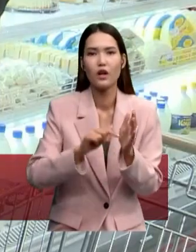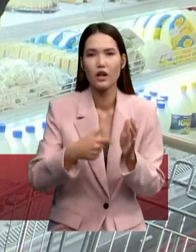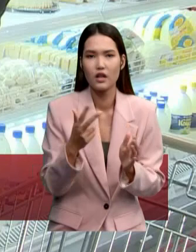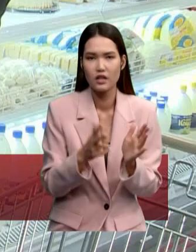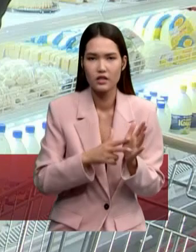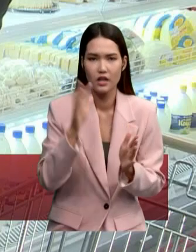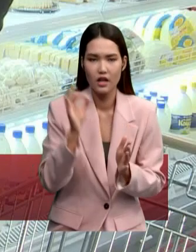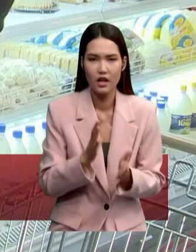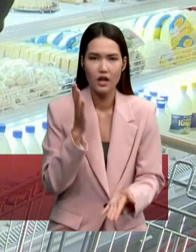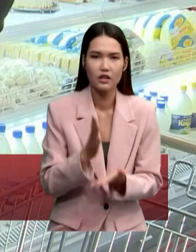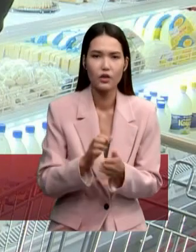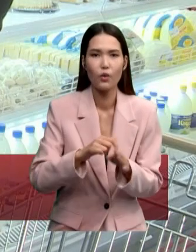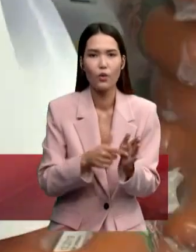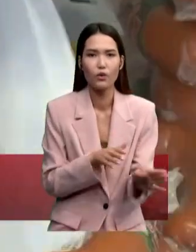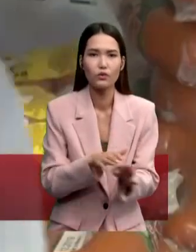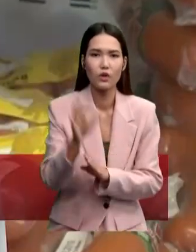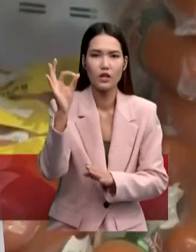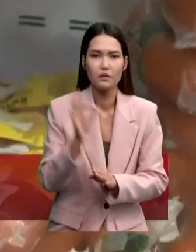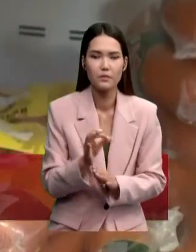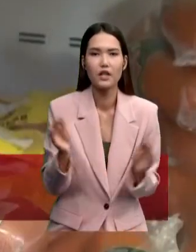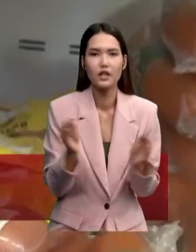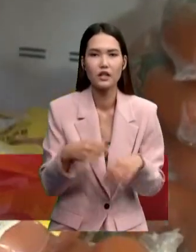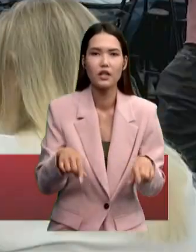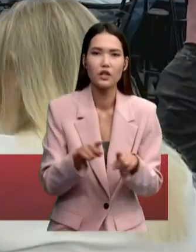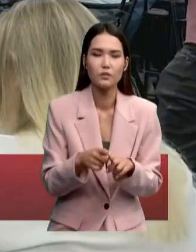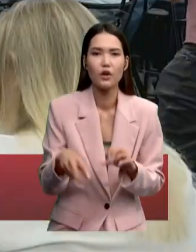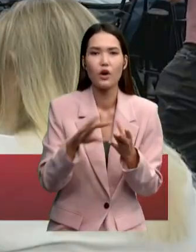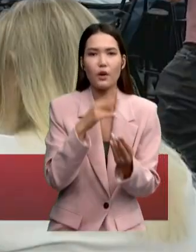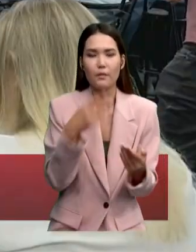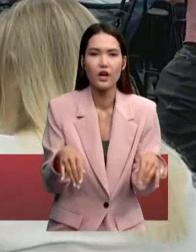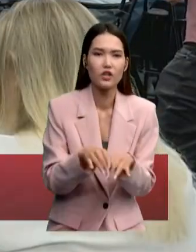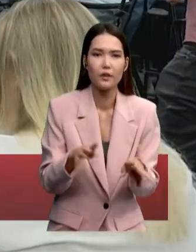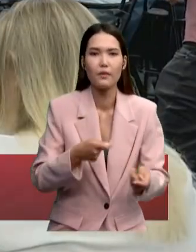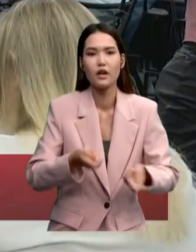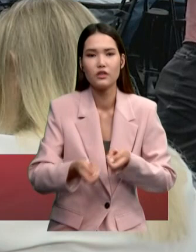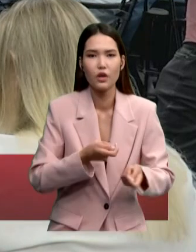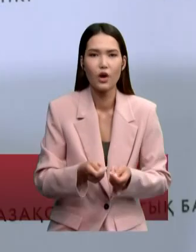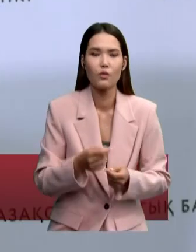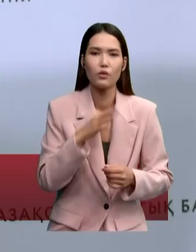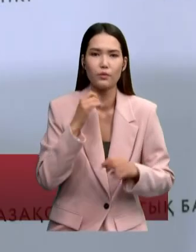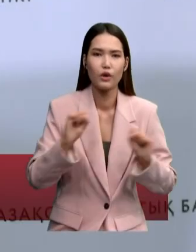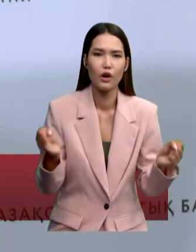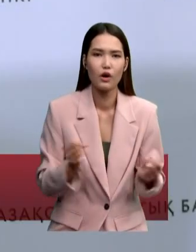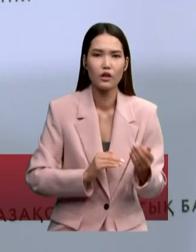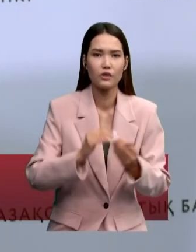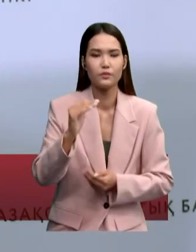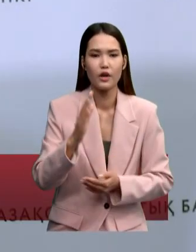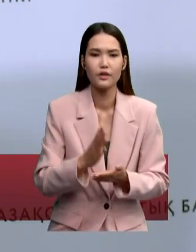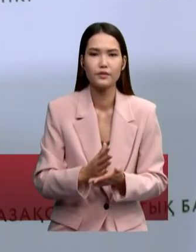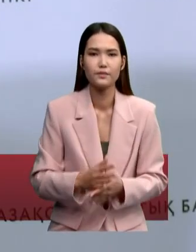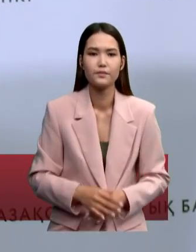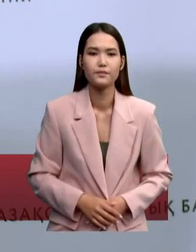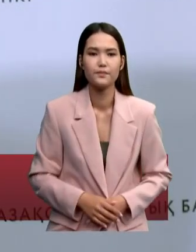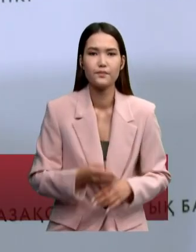Азық-түлік инфляциясы 17,9%-ке төмендегенімен оған жатпайтын тауарлардың бағасы жоғарылап отыр. Біз осы жылдың